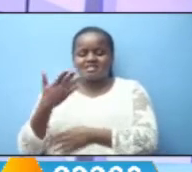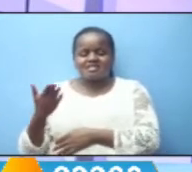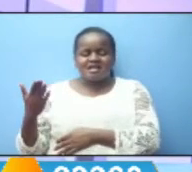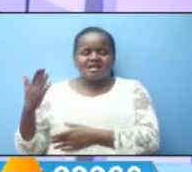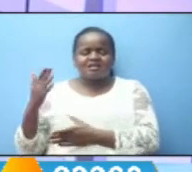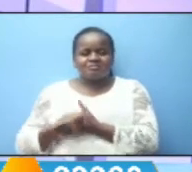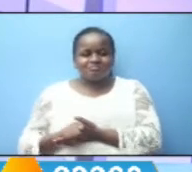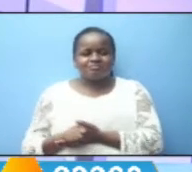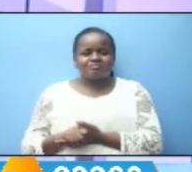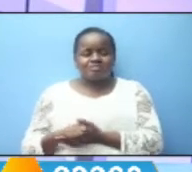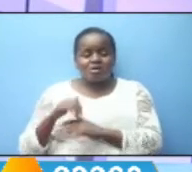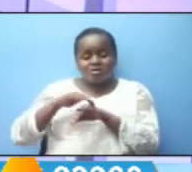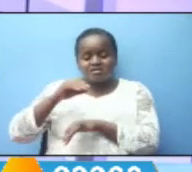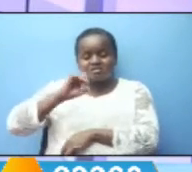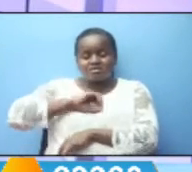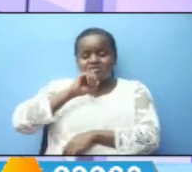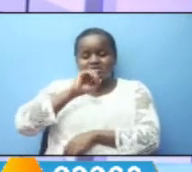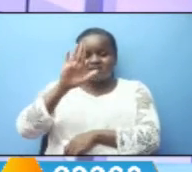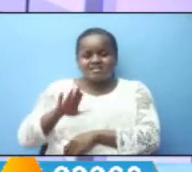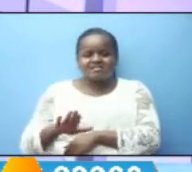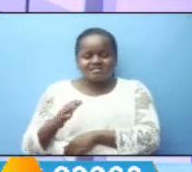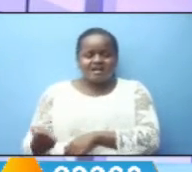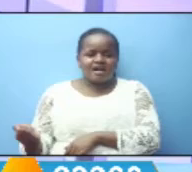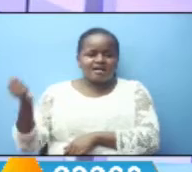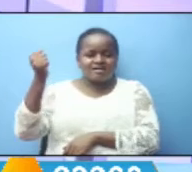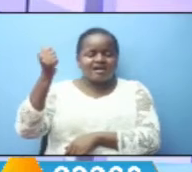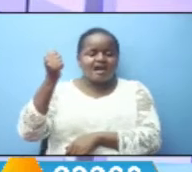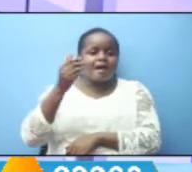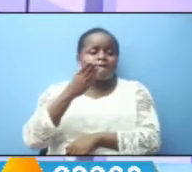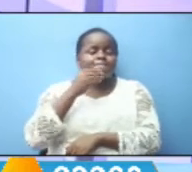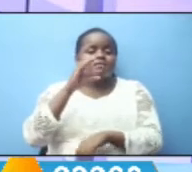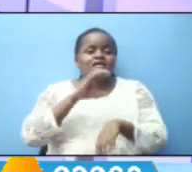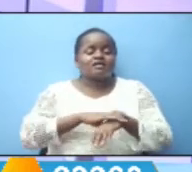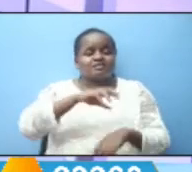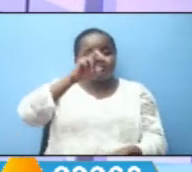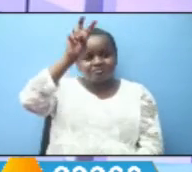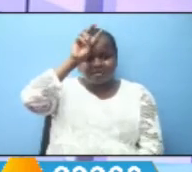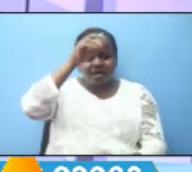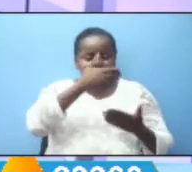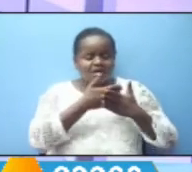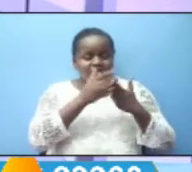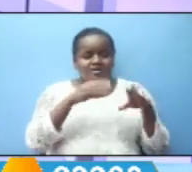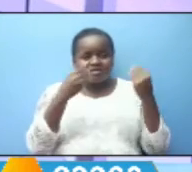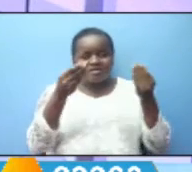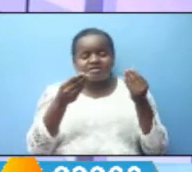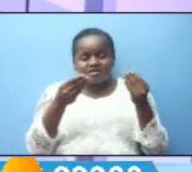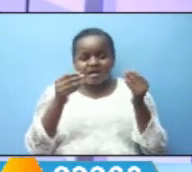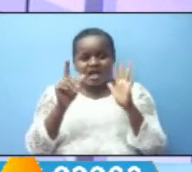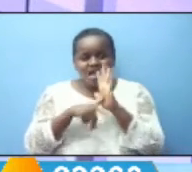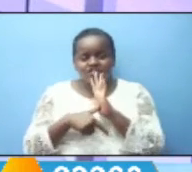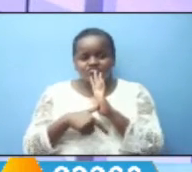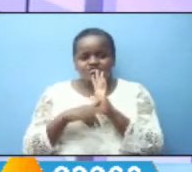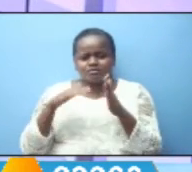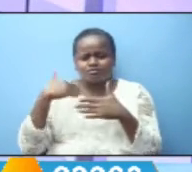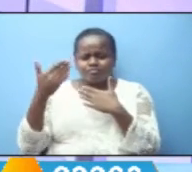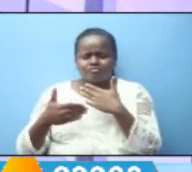agitire kahuni kana kahii gake na magikiroka kwa muthuri aria magikimwira twagira kagondu na magicoka magikinengerwo kagondu na thutha wa gukineo